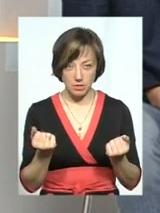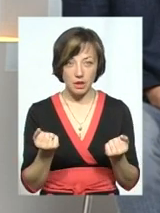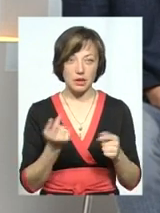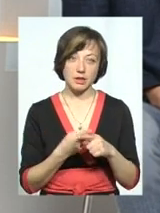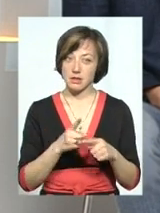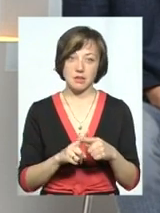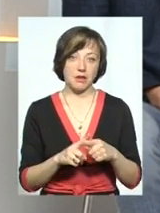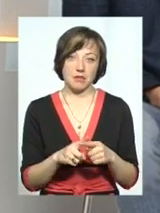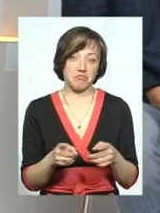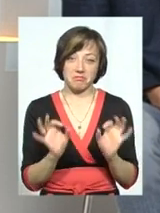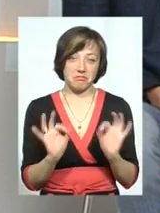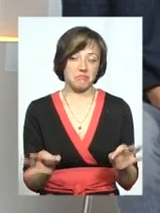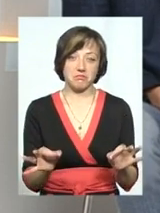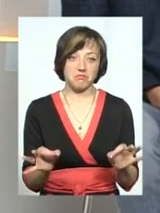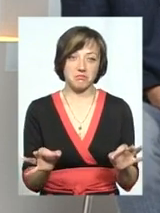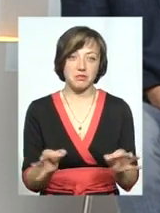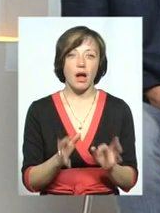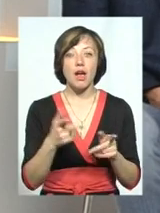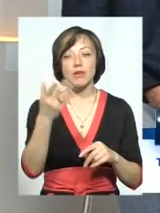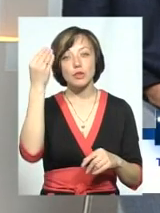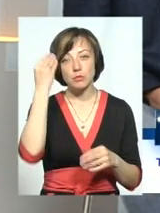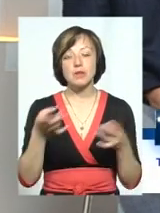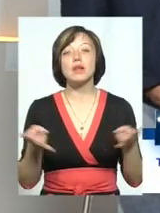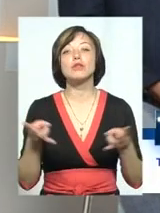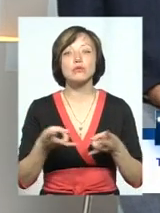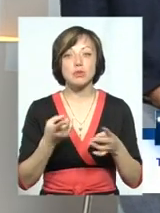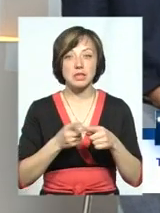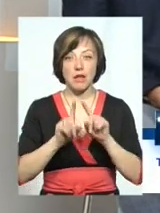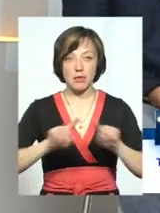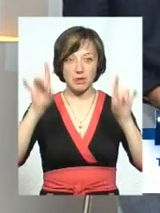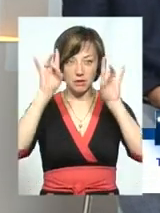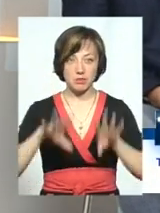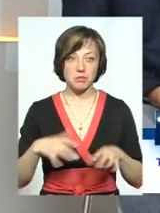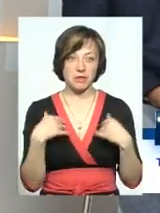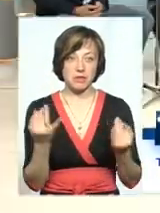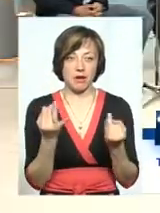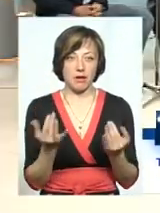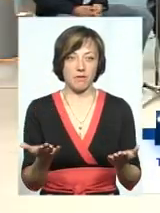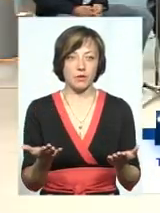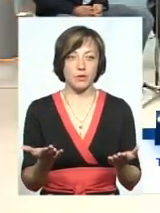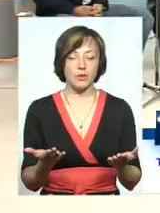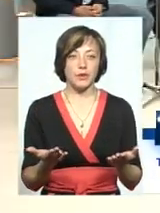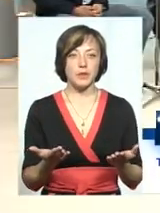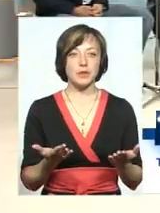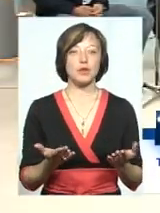це виправдано, в цьому теж є якесь правильне. А як ви гадаєте, для чого цей елемент раптовості? Мені цікаво. Дозвольте, я скажу